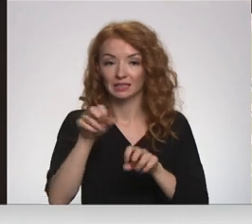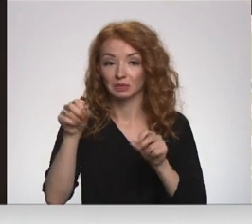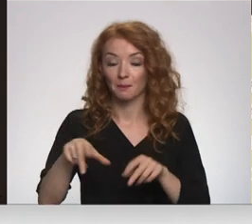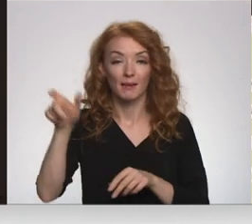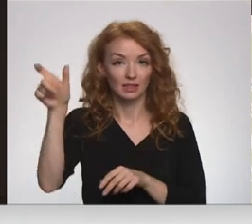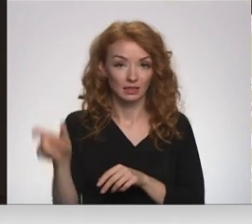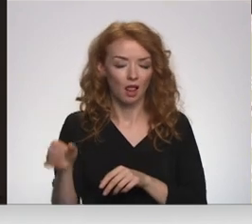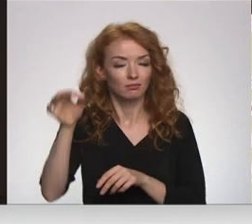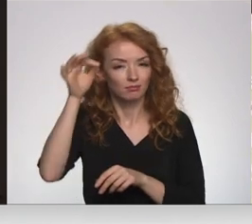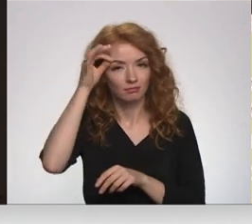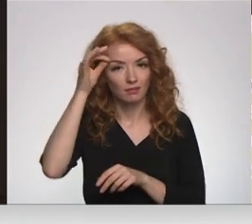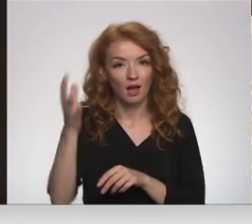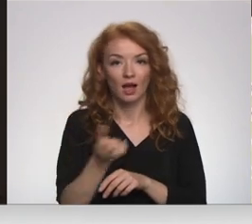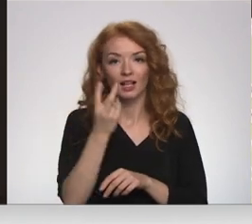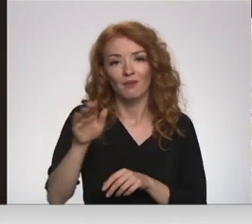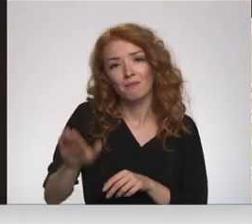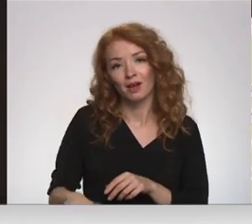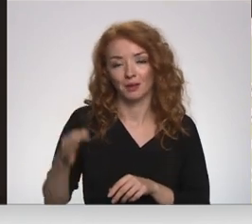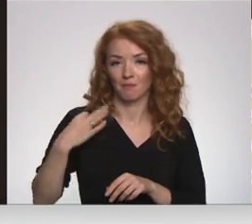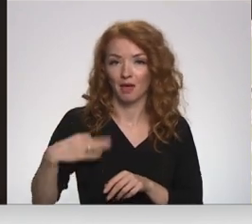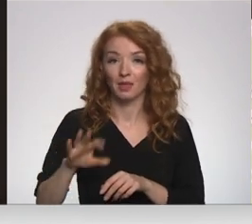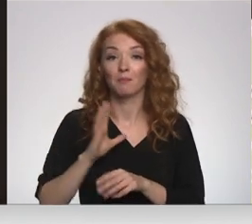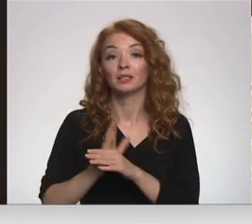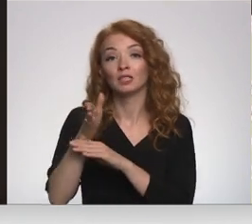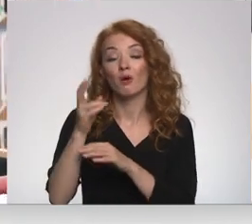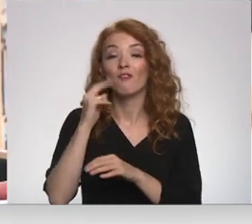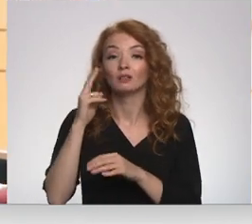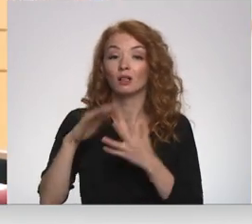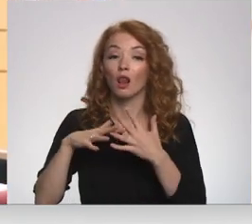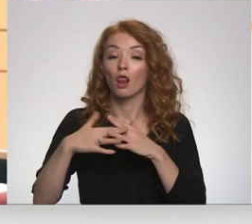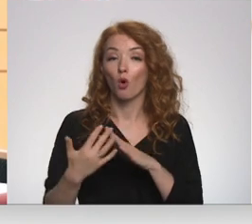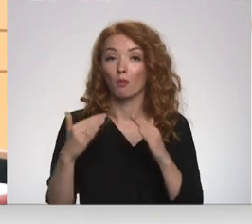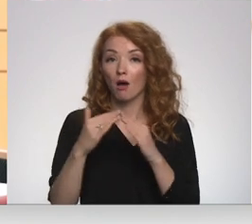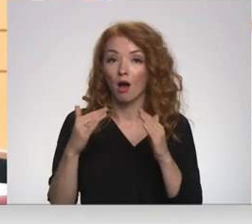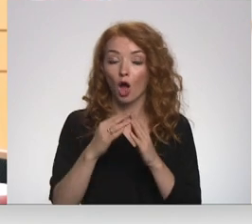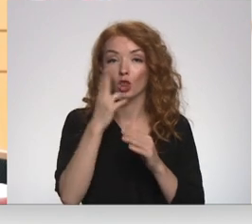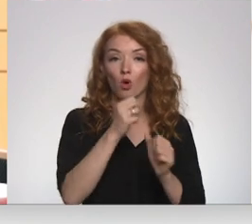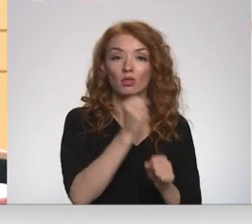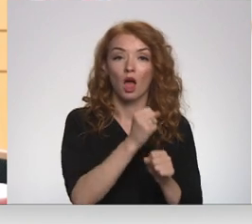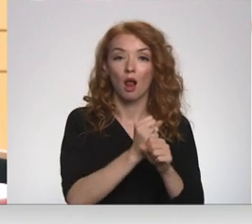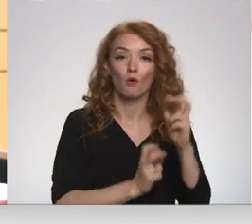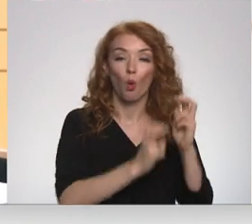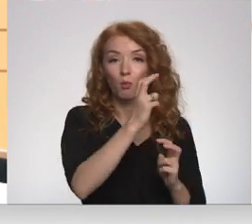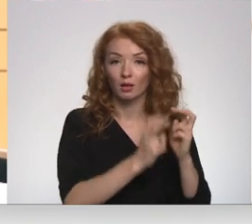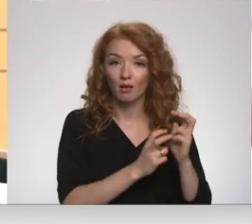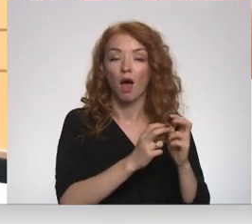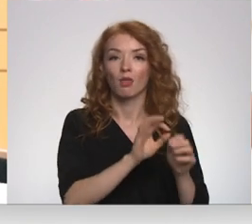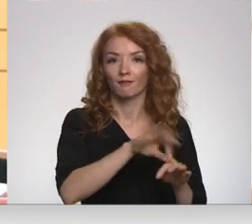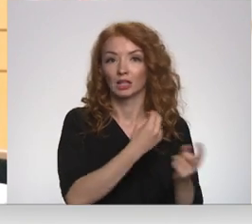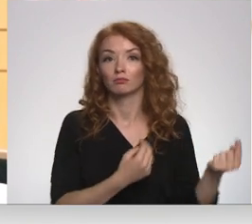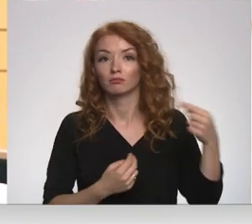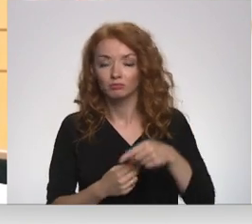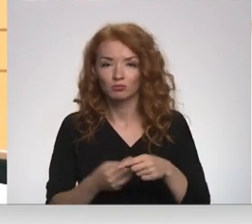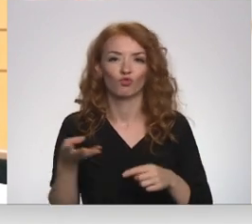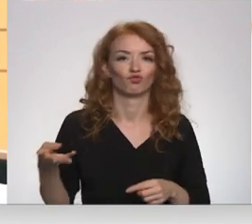Agita Lapsa atceras ar divām mazām meitām bija pie vecākiem lauku mājā. No darba mēbeļu kombinātā atbrauca dzīves biedrs un